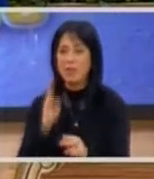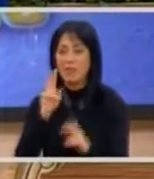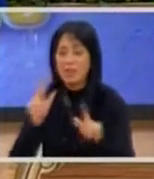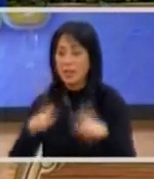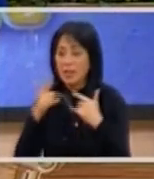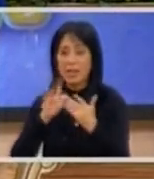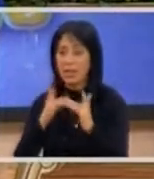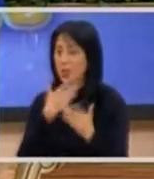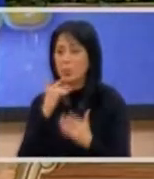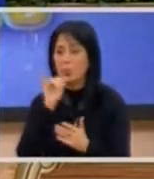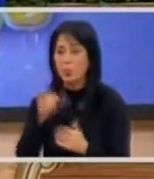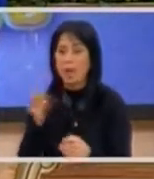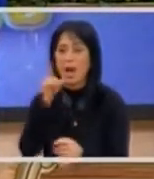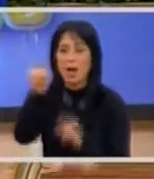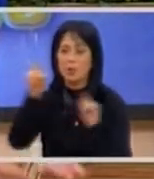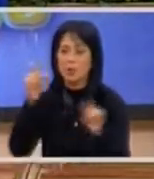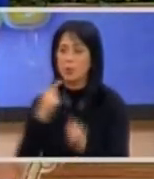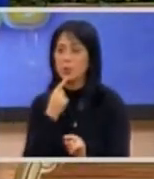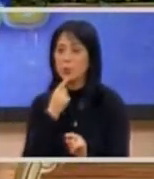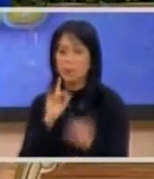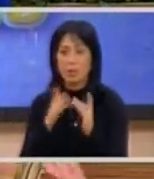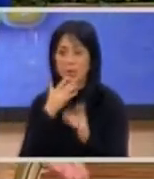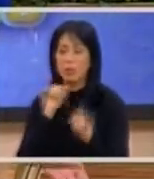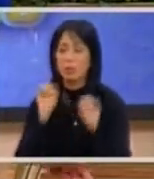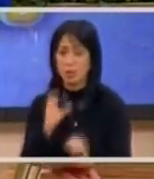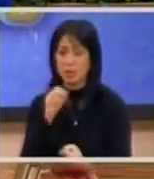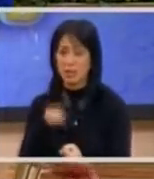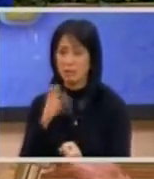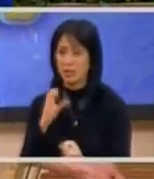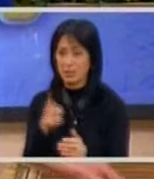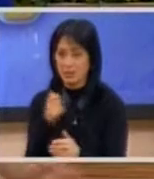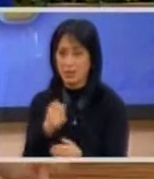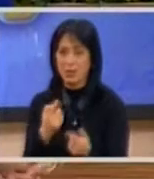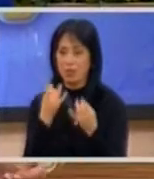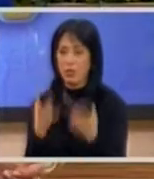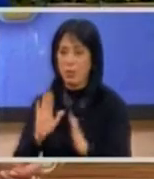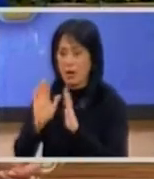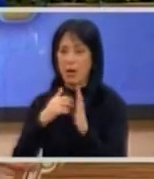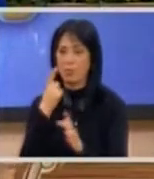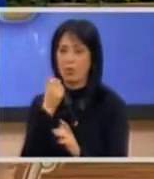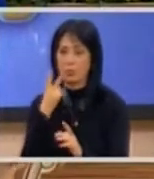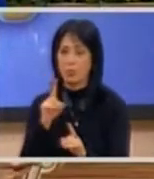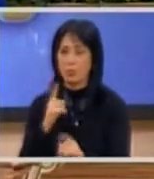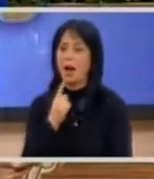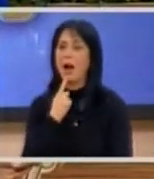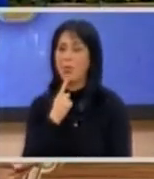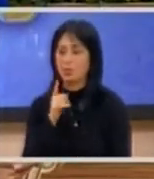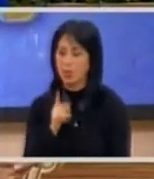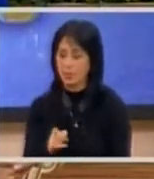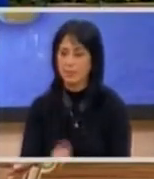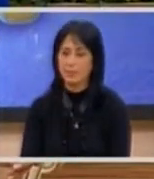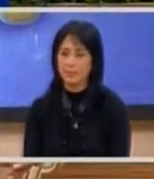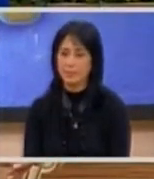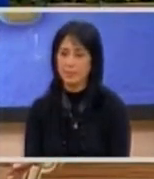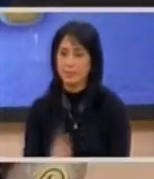ინტერნეტი და რეგიონებს შეიძლება არ არის ამის საშუალება ყველგან, შეუძლიათ SMS-ით შეატყობინონ 112-ს, თუ რაიმე გაუჭირდებათ. რა თქმა უნდა, ერთი